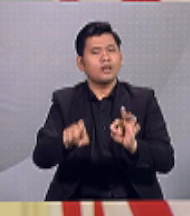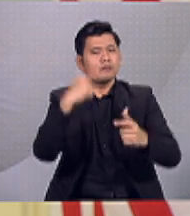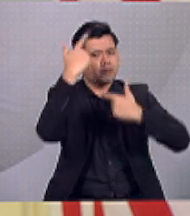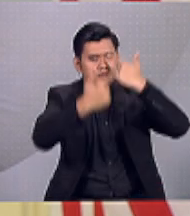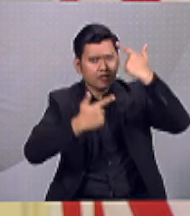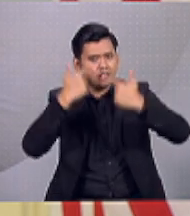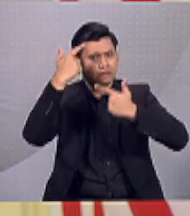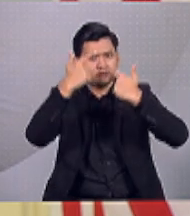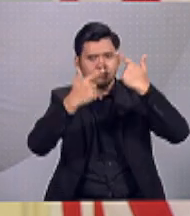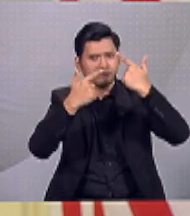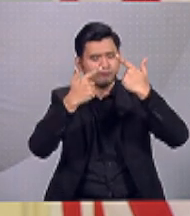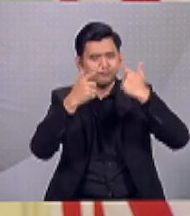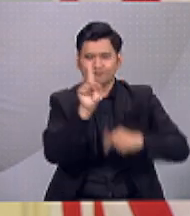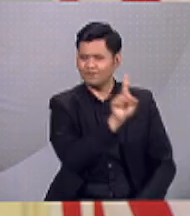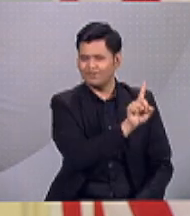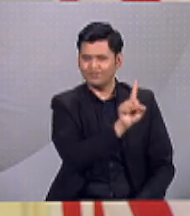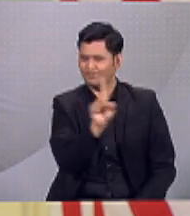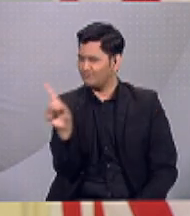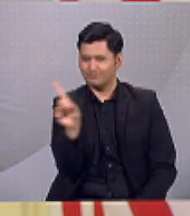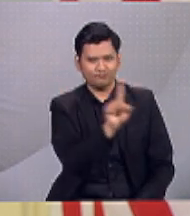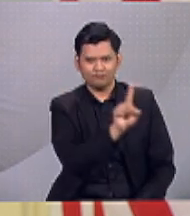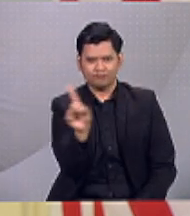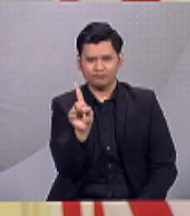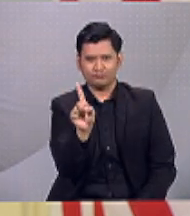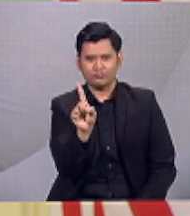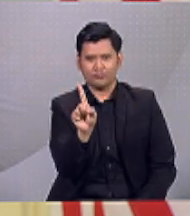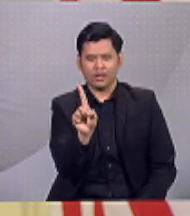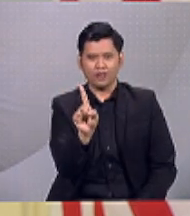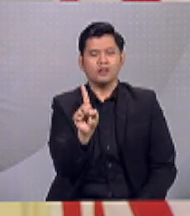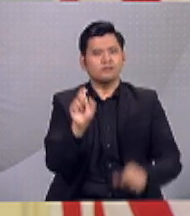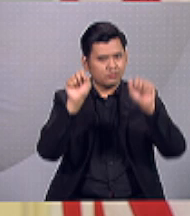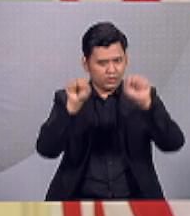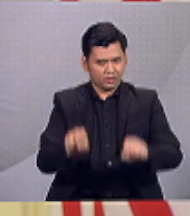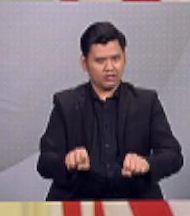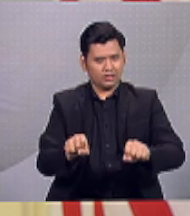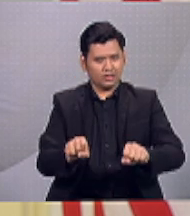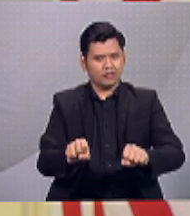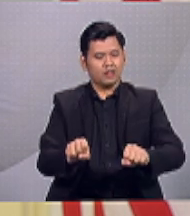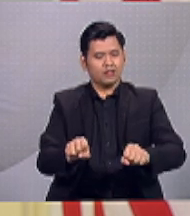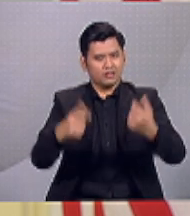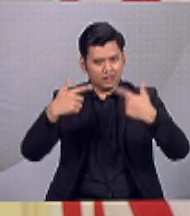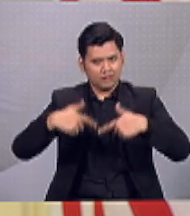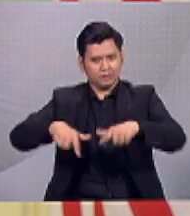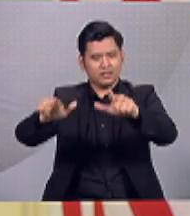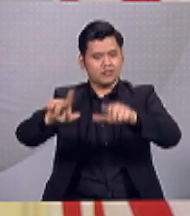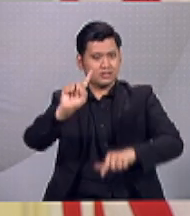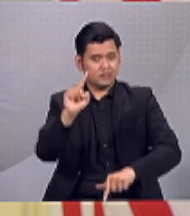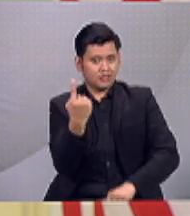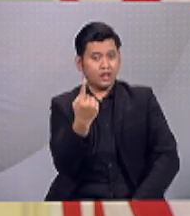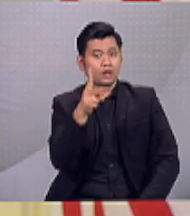ziarah tidak dibenarkan ataupun hanya dibenarkan untuk 20 orang